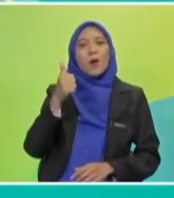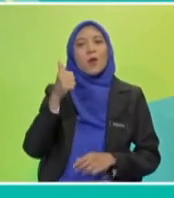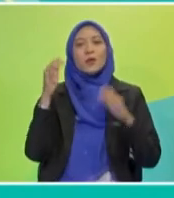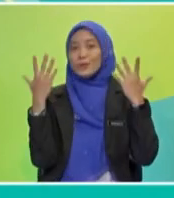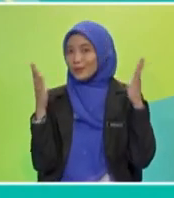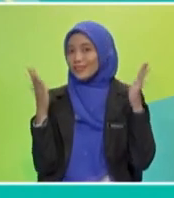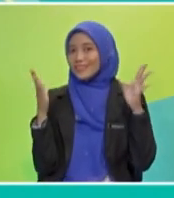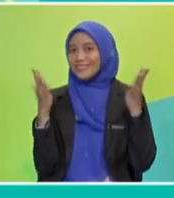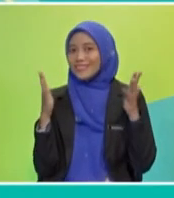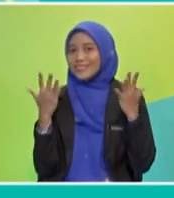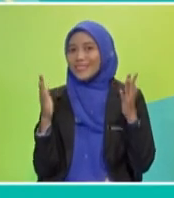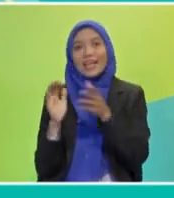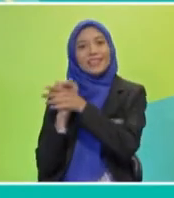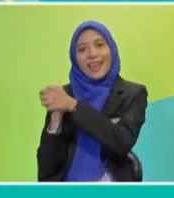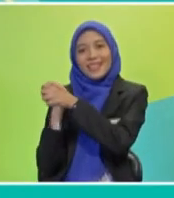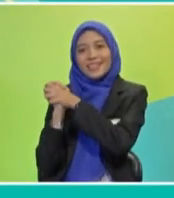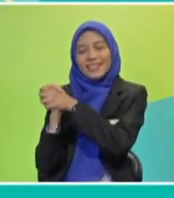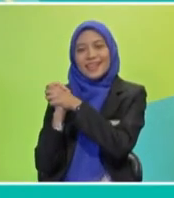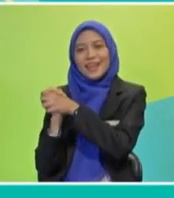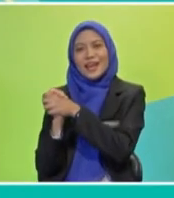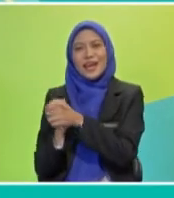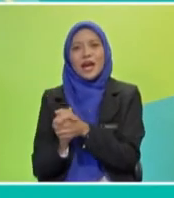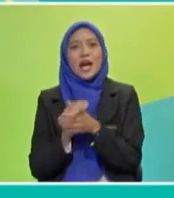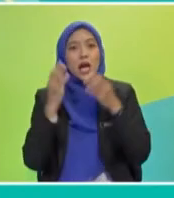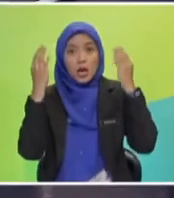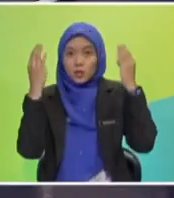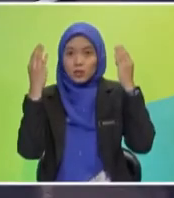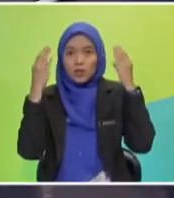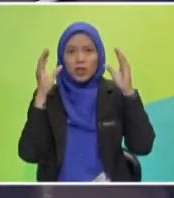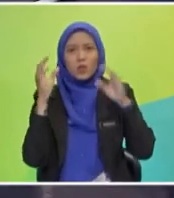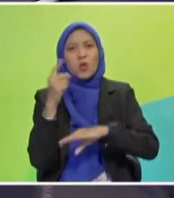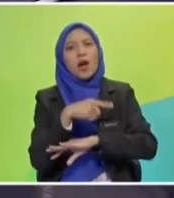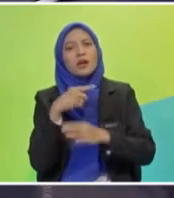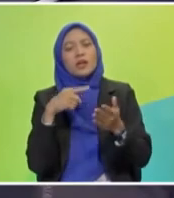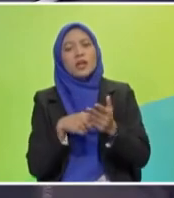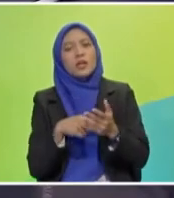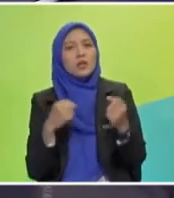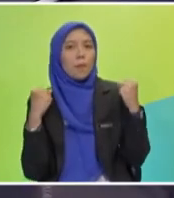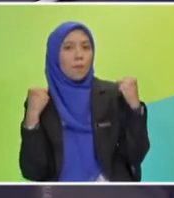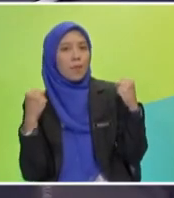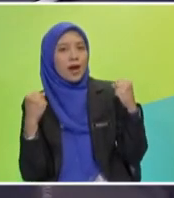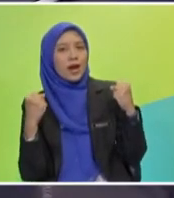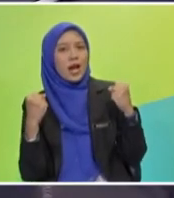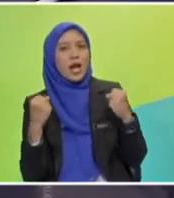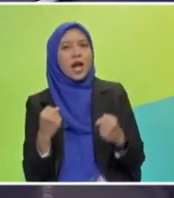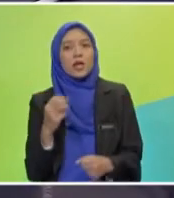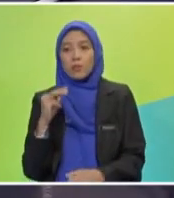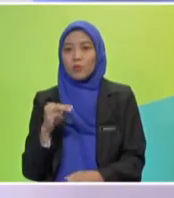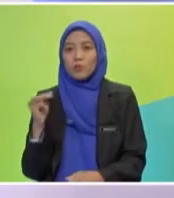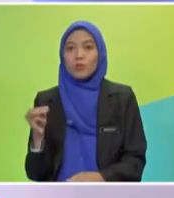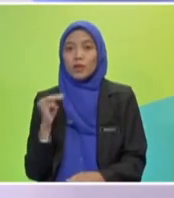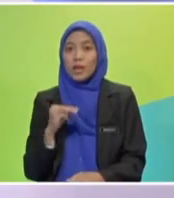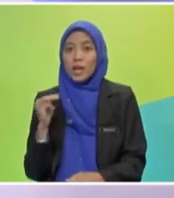cemerlang. Tahniah murid-murid. Cikgu tidak teragak-agak untuk hari ini dengan semangat mereka, sikap